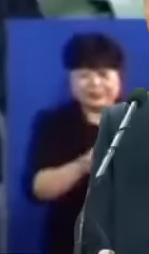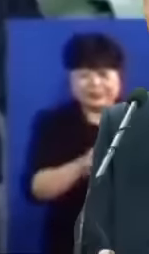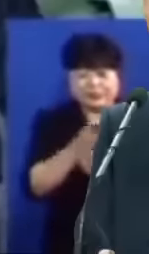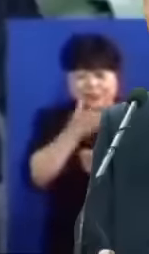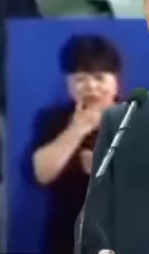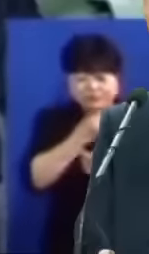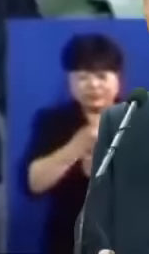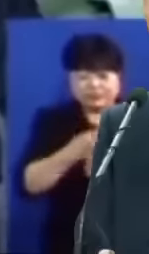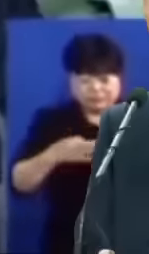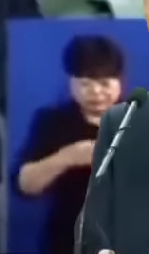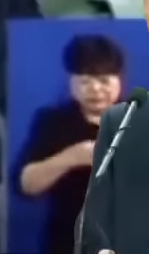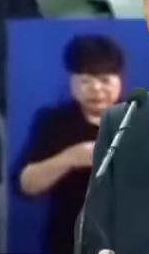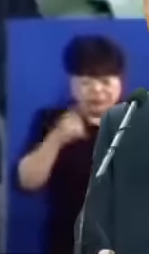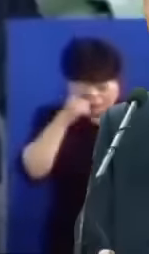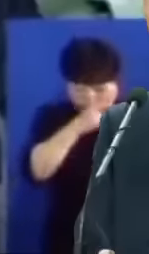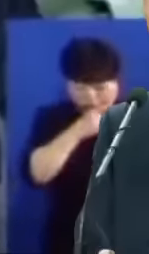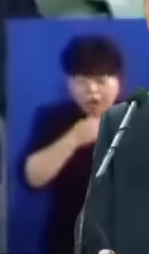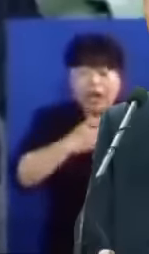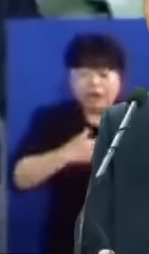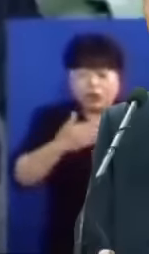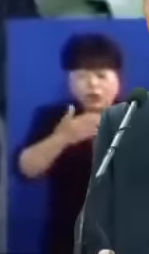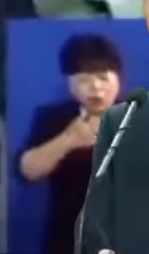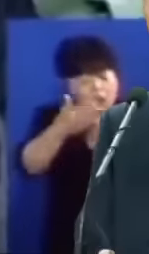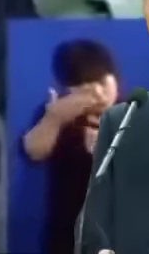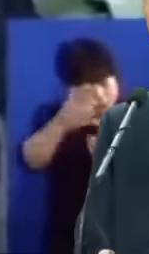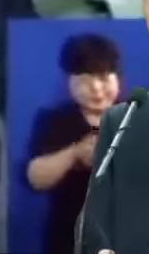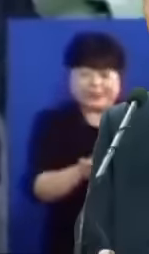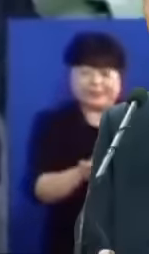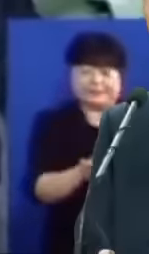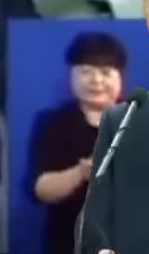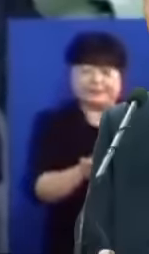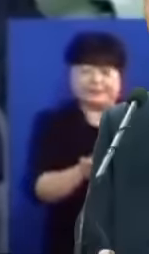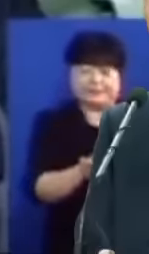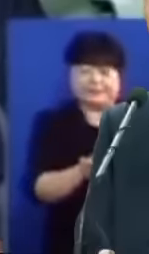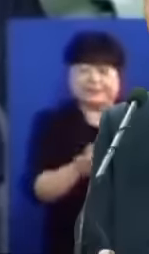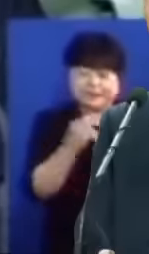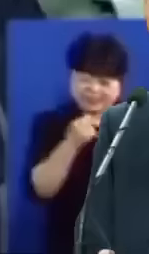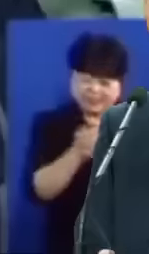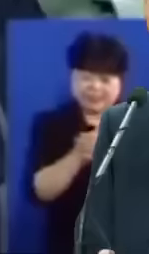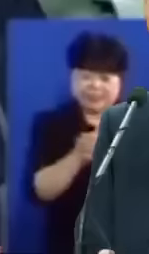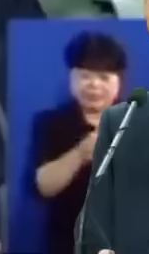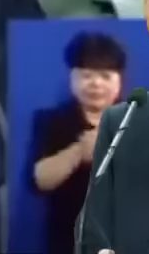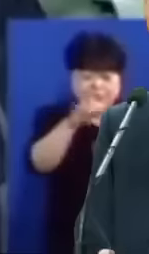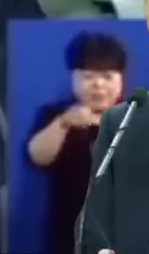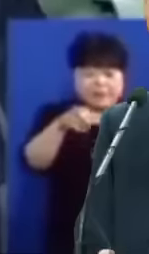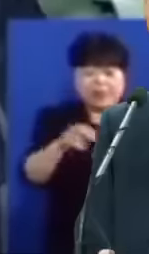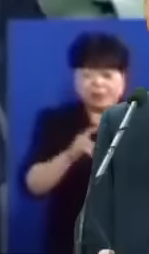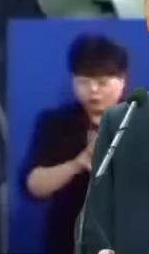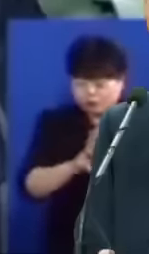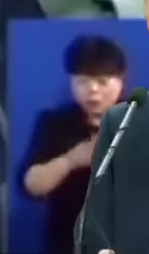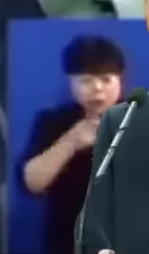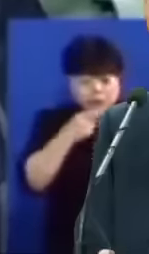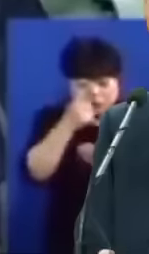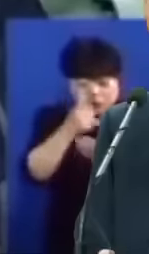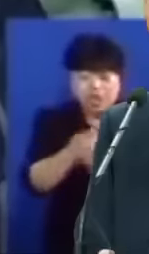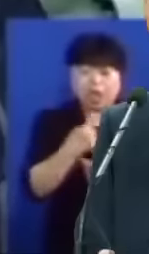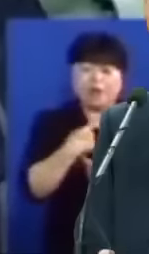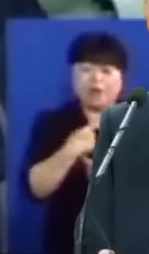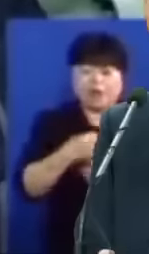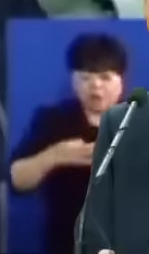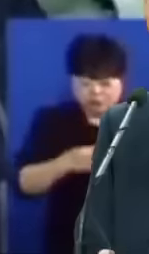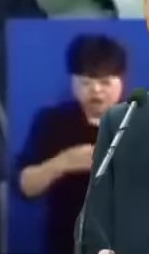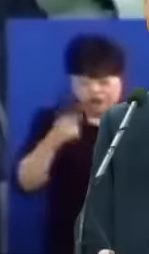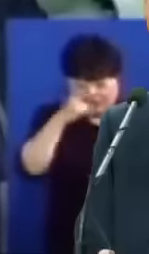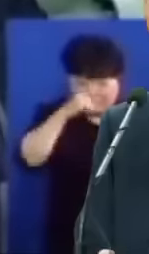불의하고 추악한 것을 알면서도 도와주는 것입니다. 그러므로 우리 주님 앞에 감추울 것 없어요. 죄를 짓고